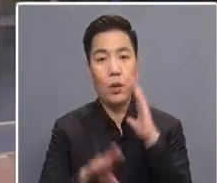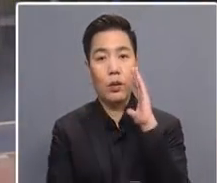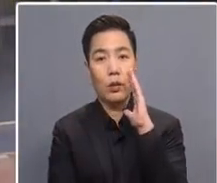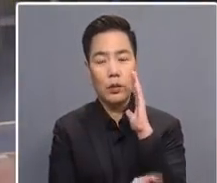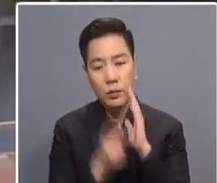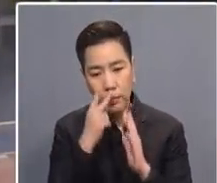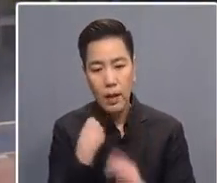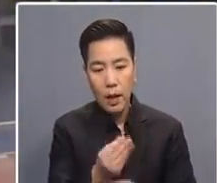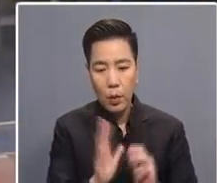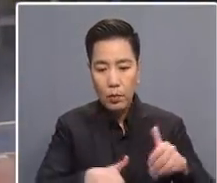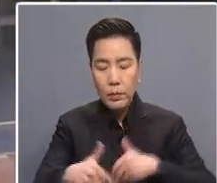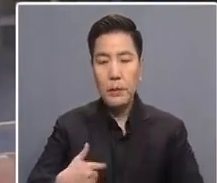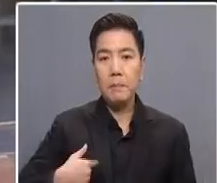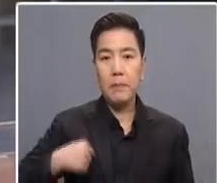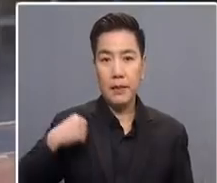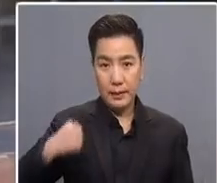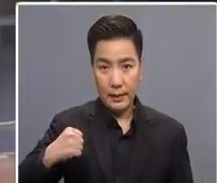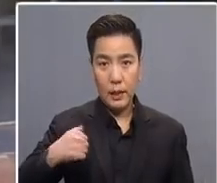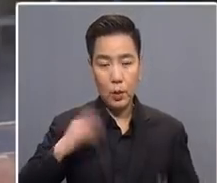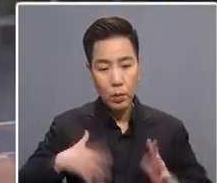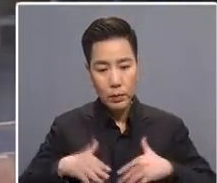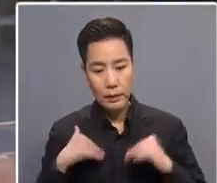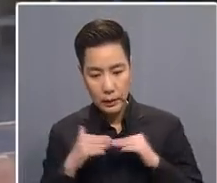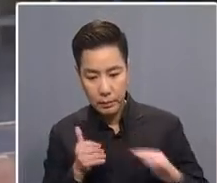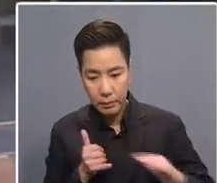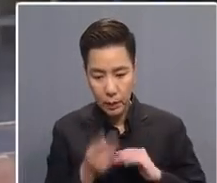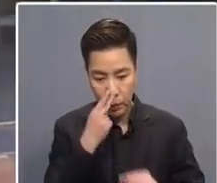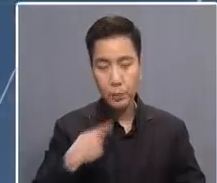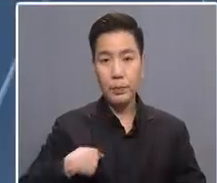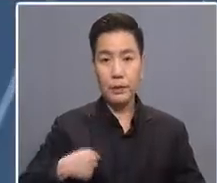ที่จะสร้างความมั่นใจให้กับผู้สมัครและประชาชนที่ออกมาใช้สิทธิ์ในวันนี้ด้วยค่ะ